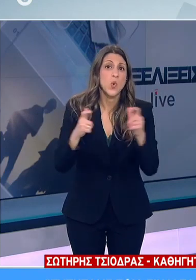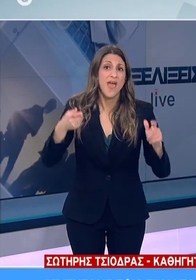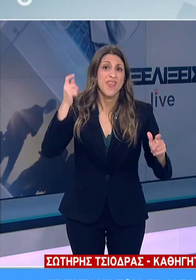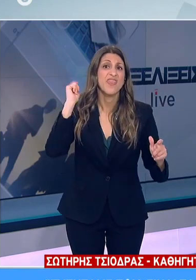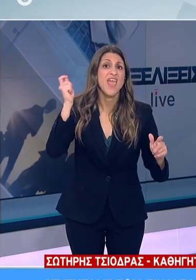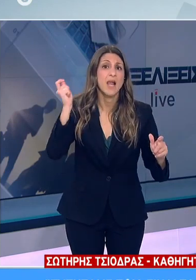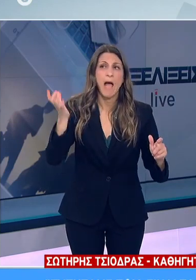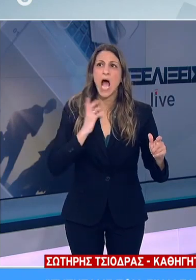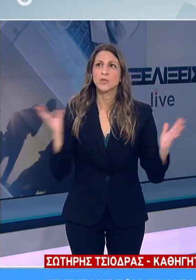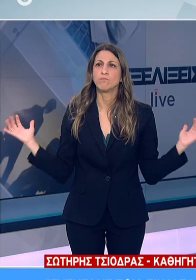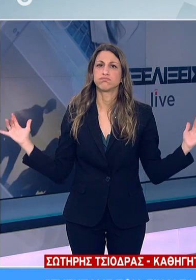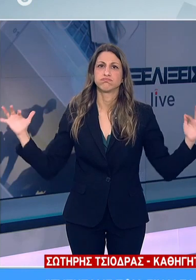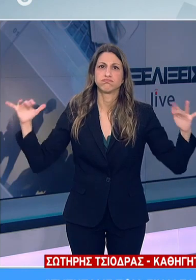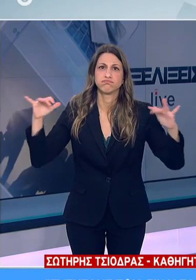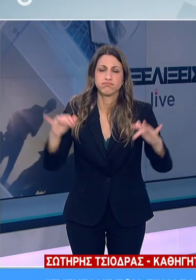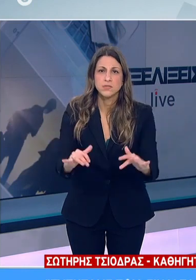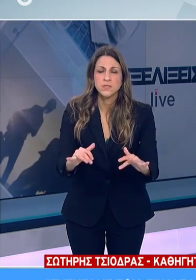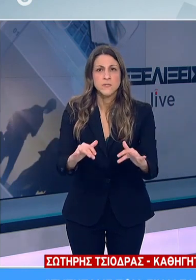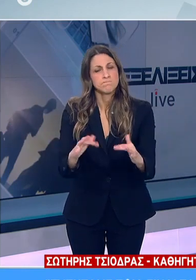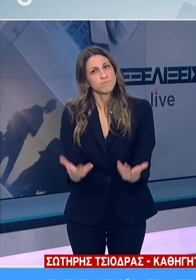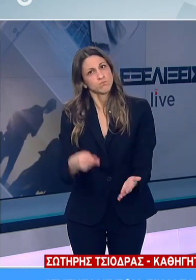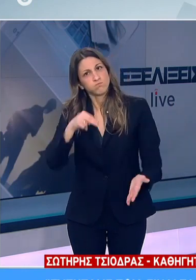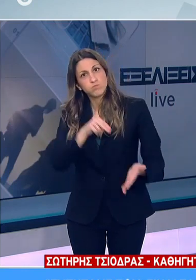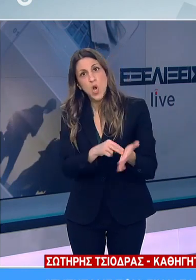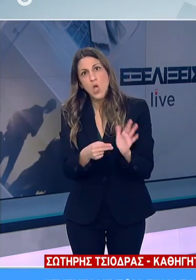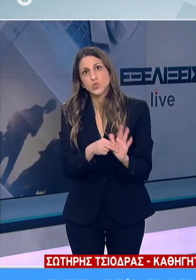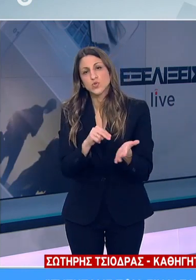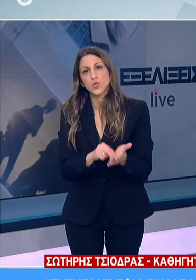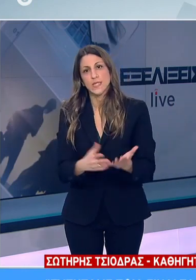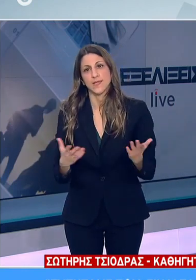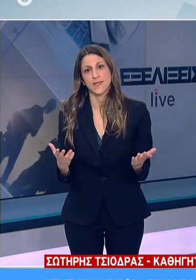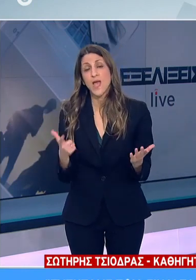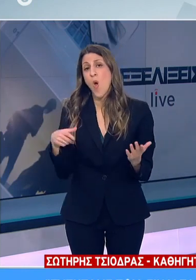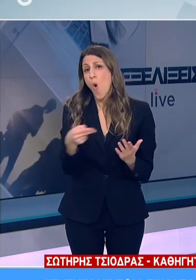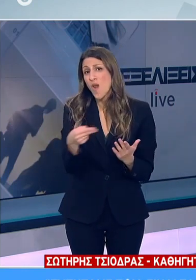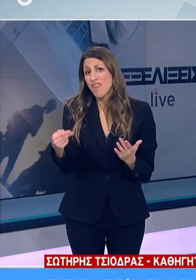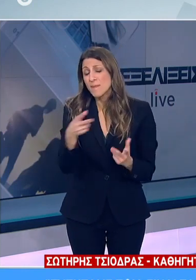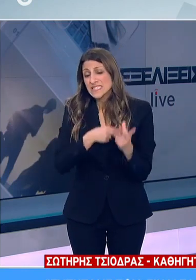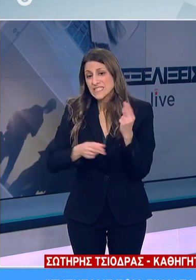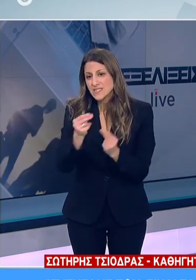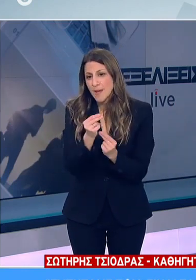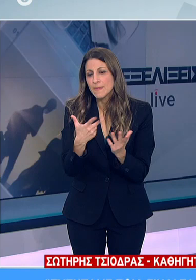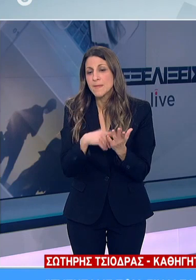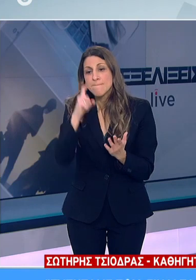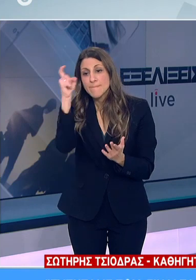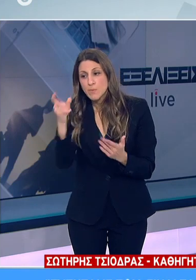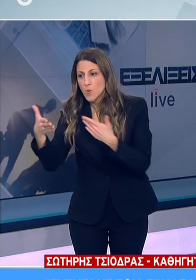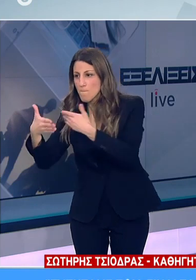ότι το να μπαίνουν τα παιδιά από διαφορετικές πόρτες, πιστέψτε με, είναι θέματα που μας απασχολούν και εμάς. Δεν είναι κάτι το